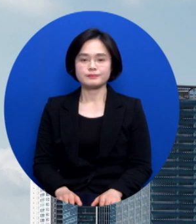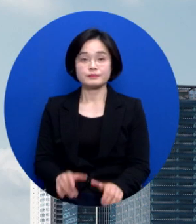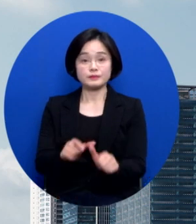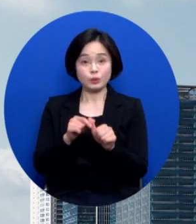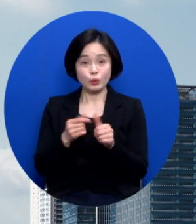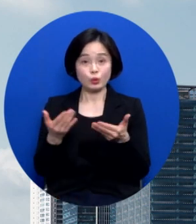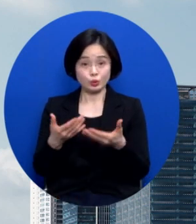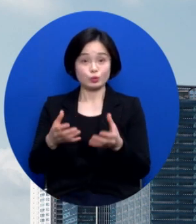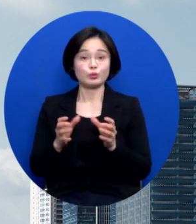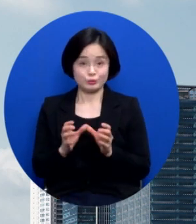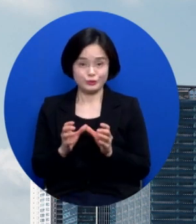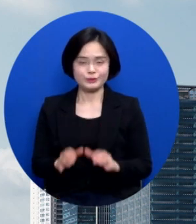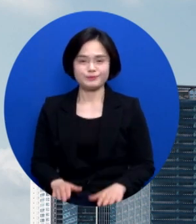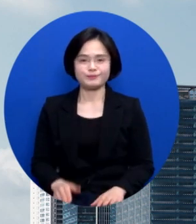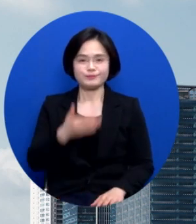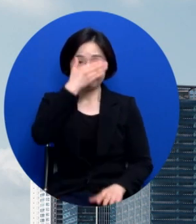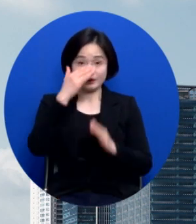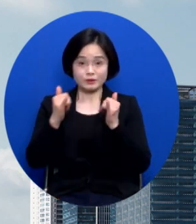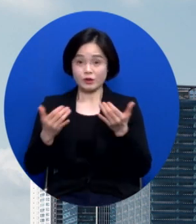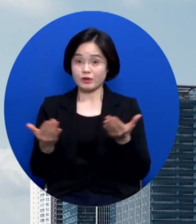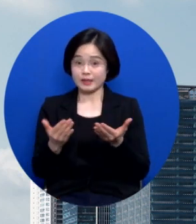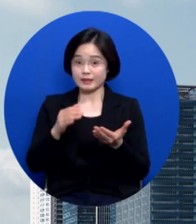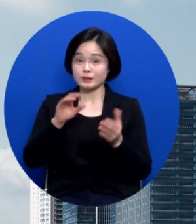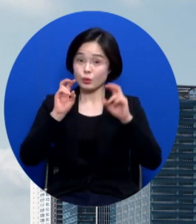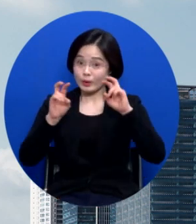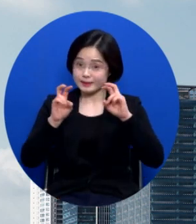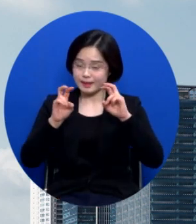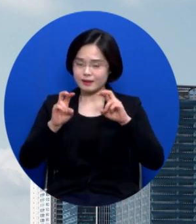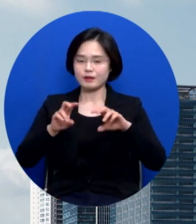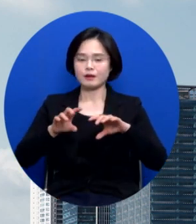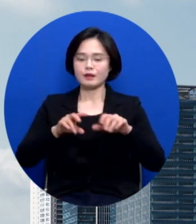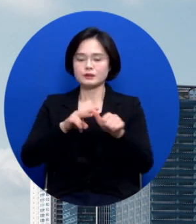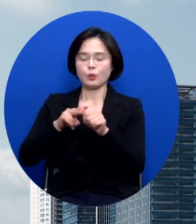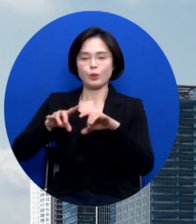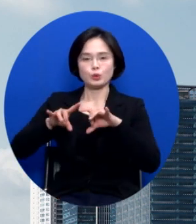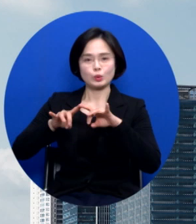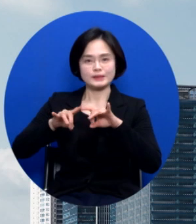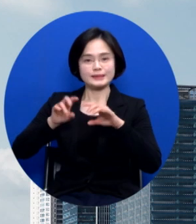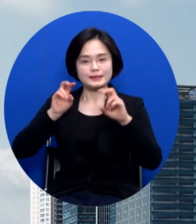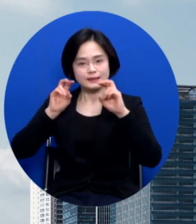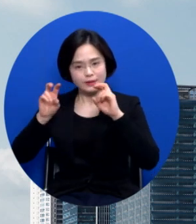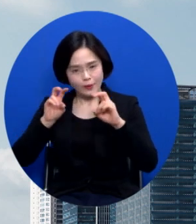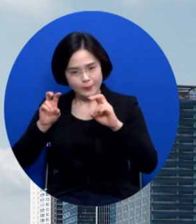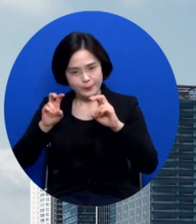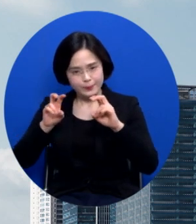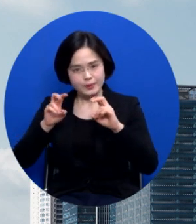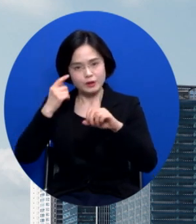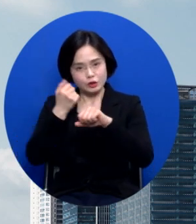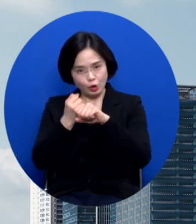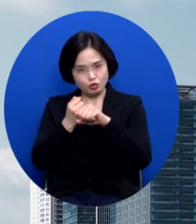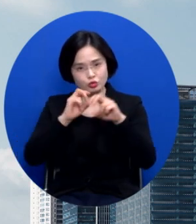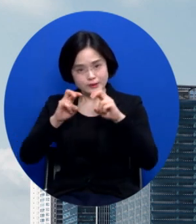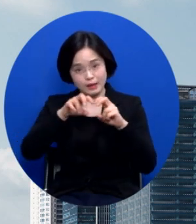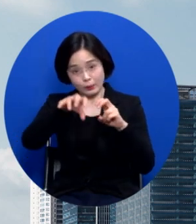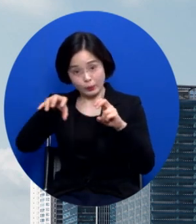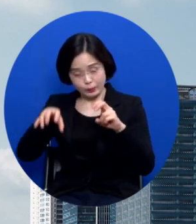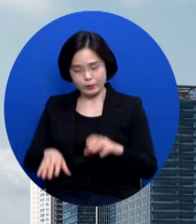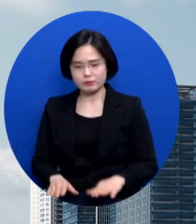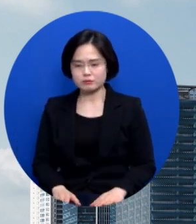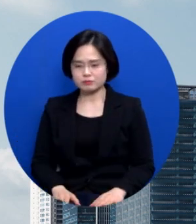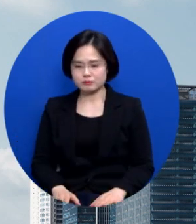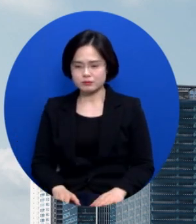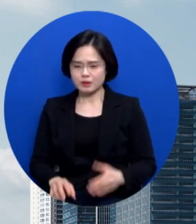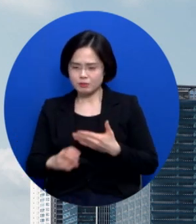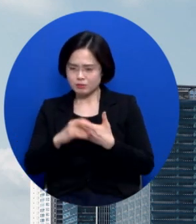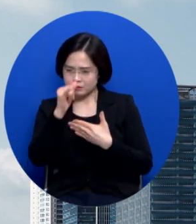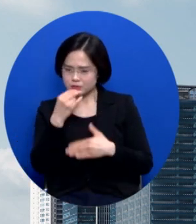고용노동부가 청년들이 많이 근무하는 정보통신업과 전문연구개발 업종을 대상으로 집중기획감독을